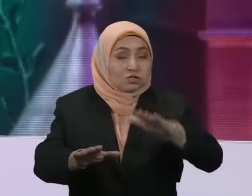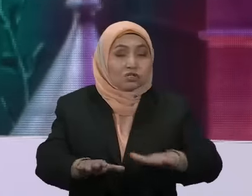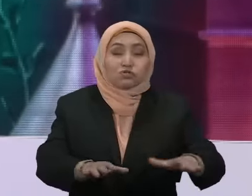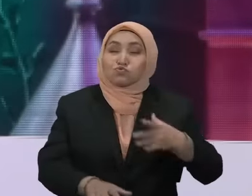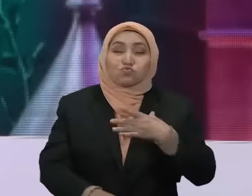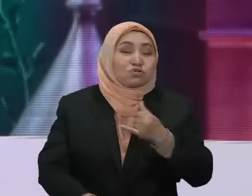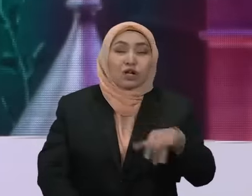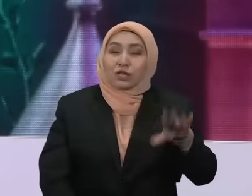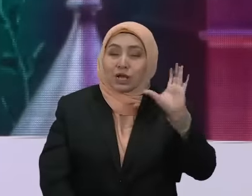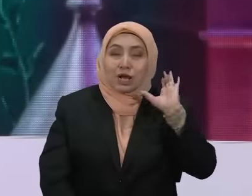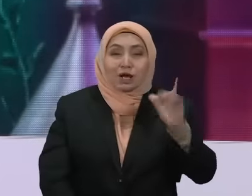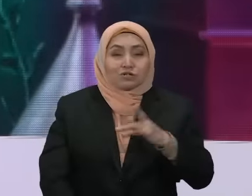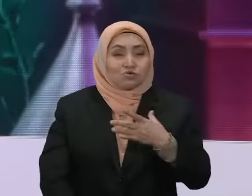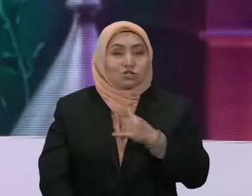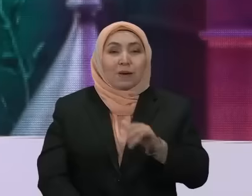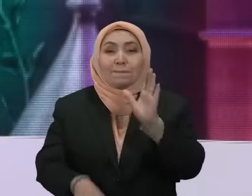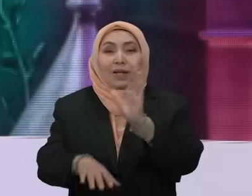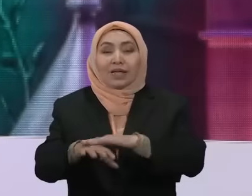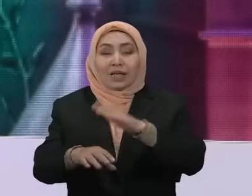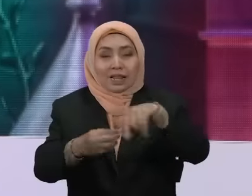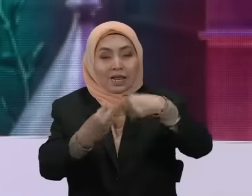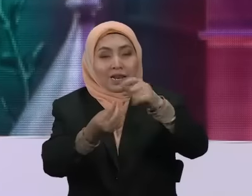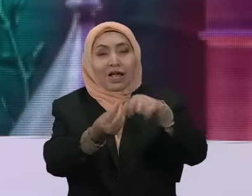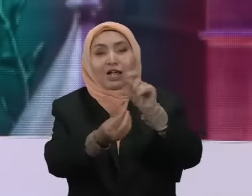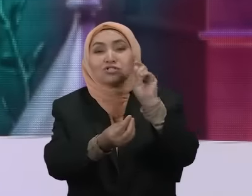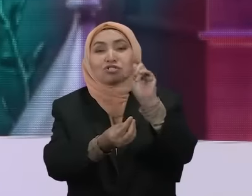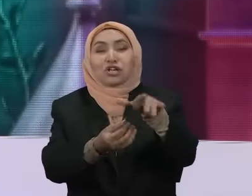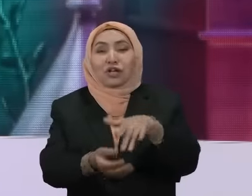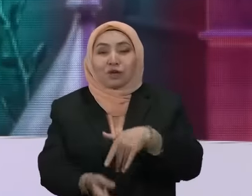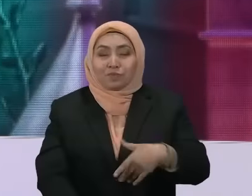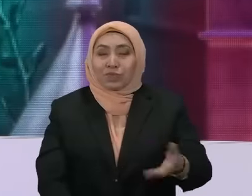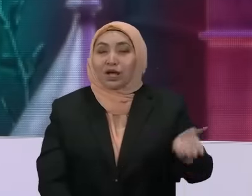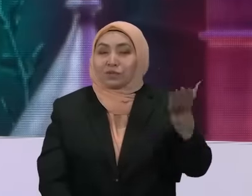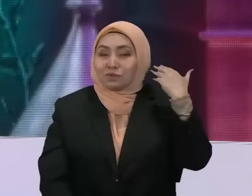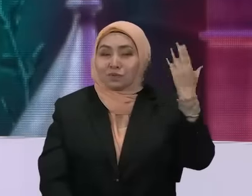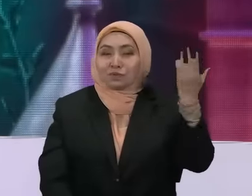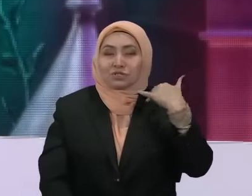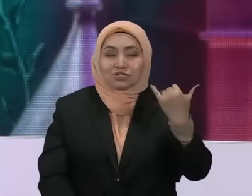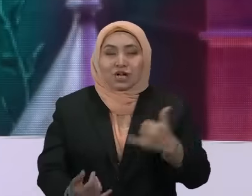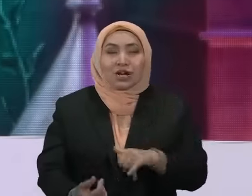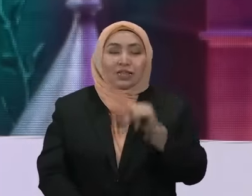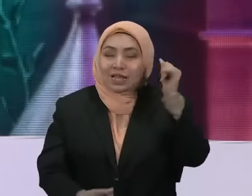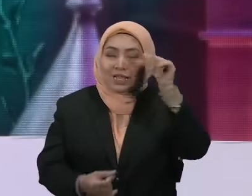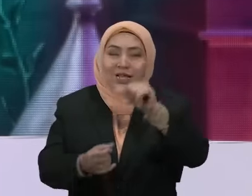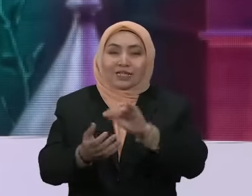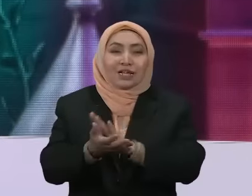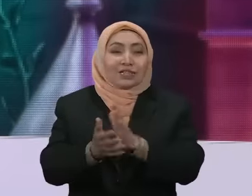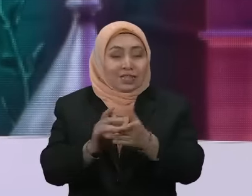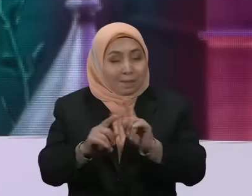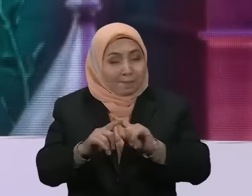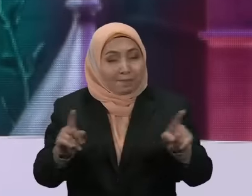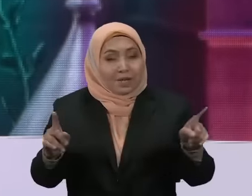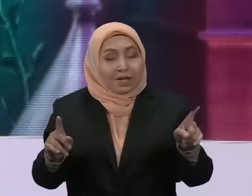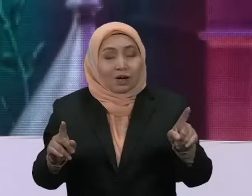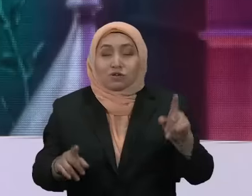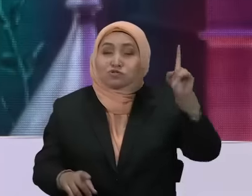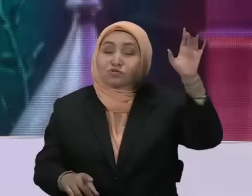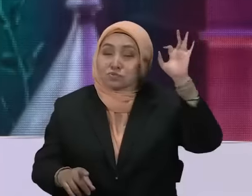kan? Yeah, panggilan haji. Panggilan haji. Tapi dulu tak ingat lirik lah. Sekarang tak ingat juga. Tapi subhanallah, menggamit